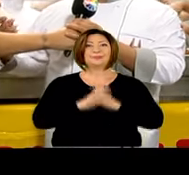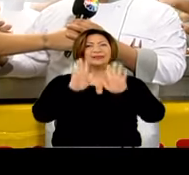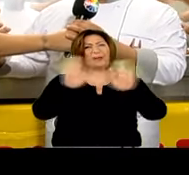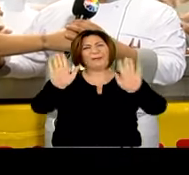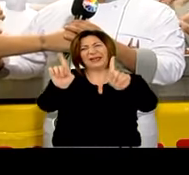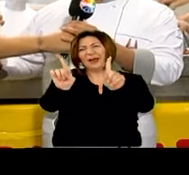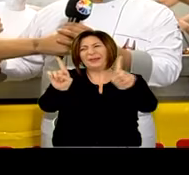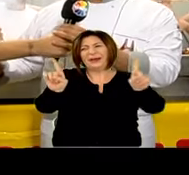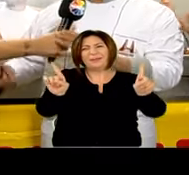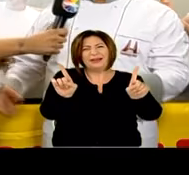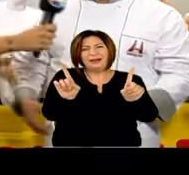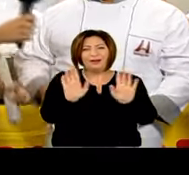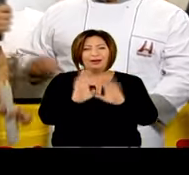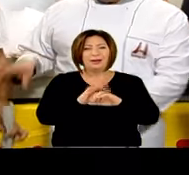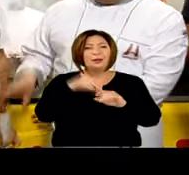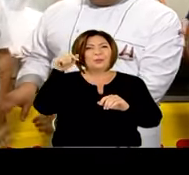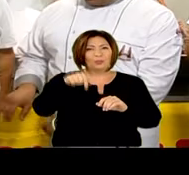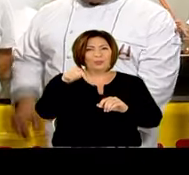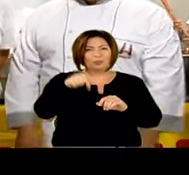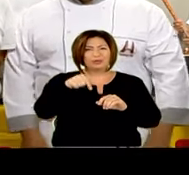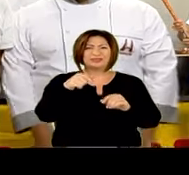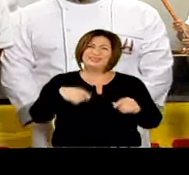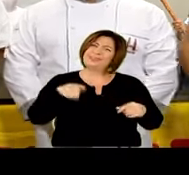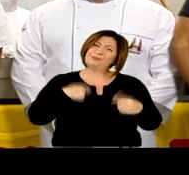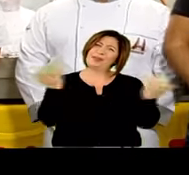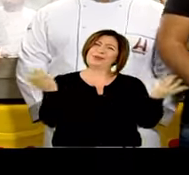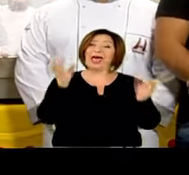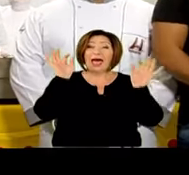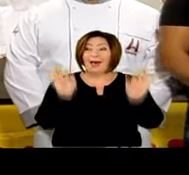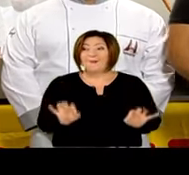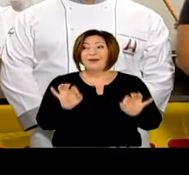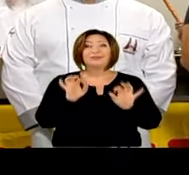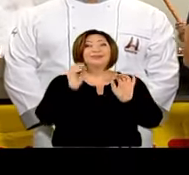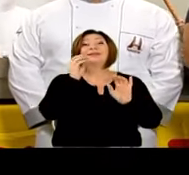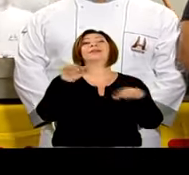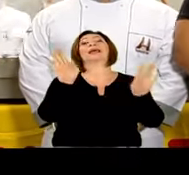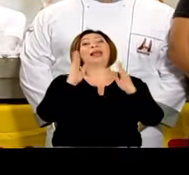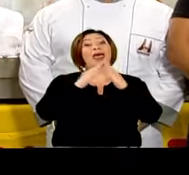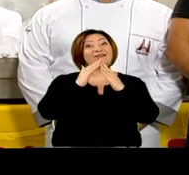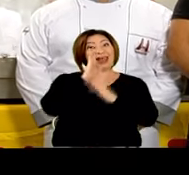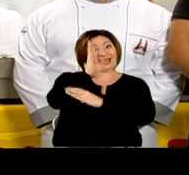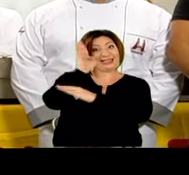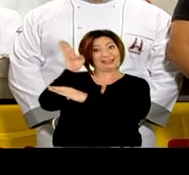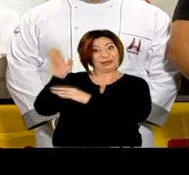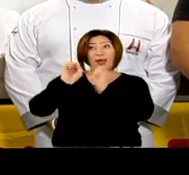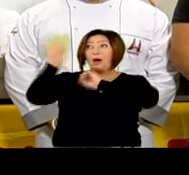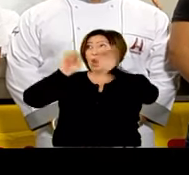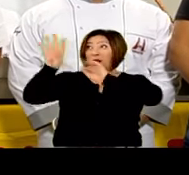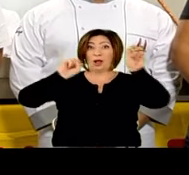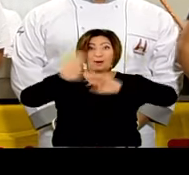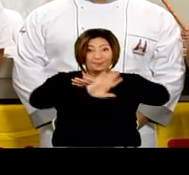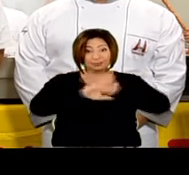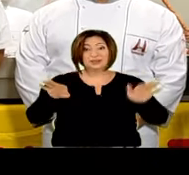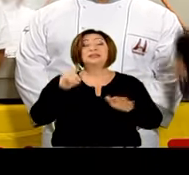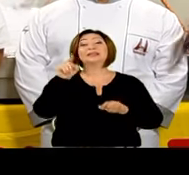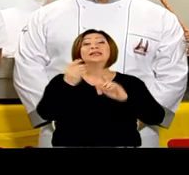Tamam, bir dakika. Bunu şeyini çıkarmayalım. Şimdi hemen değil. Evlere de gitsin, ondan sonra siz yemeye başlayın.